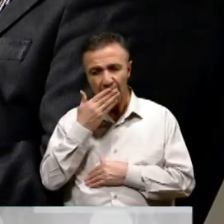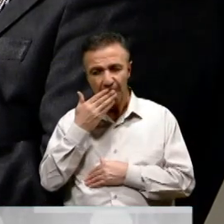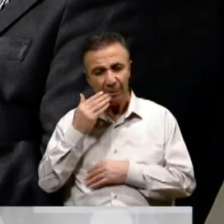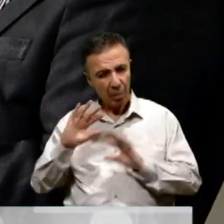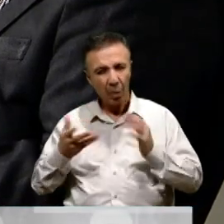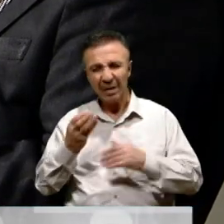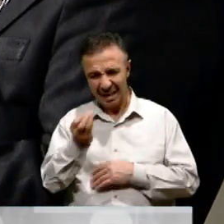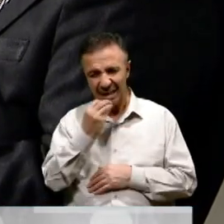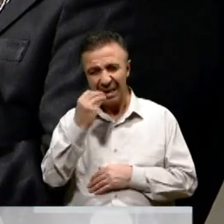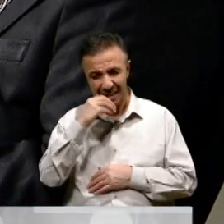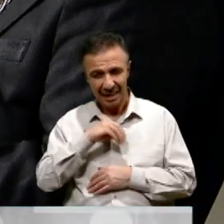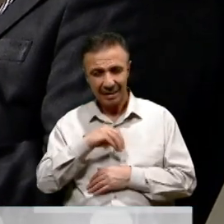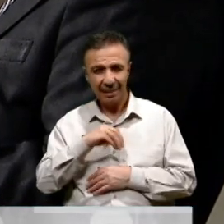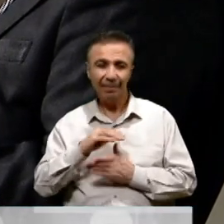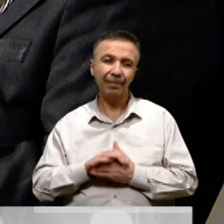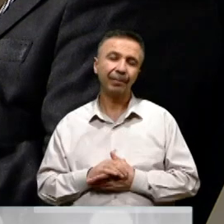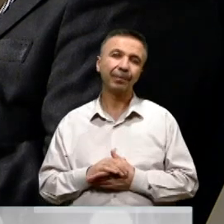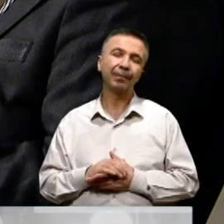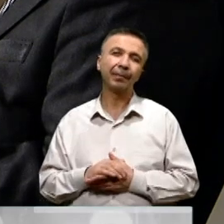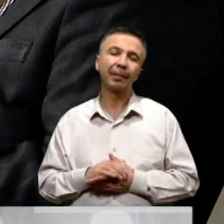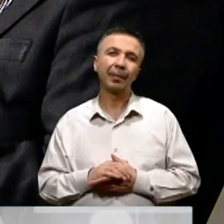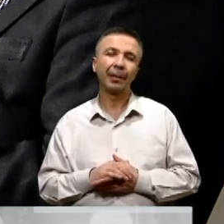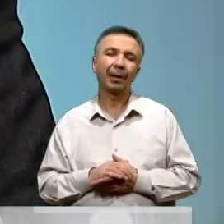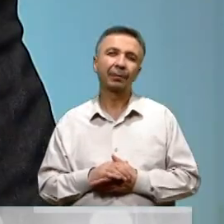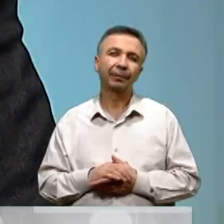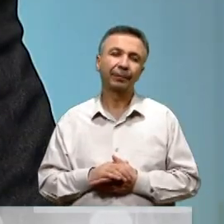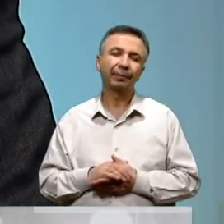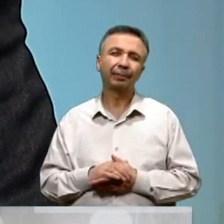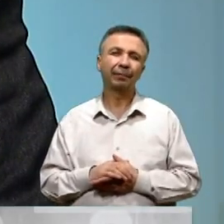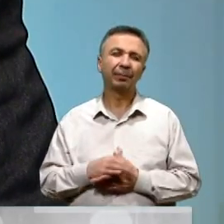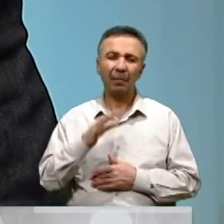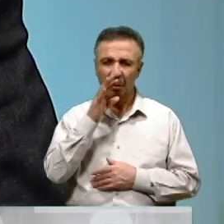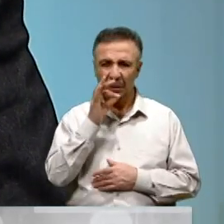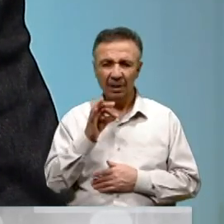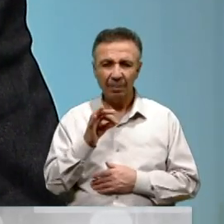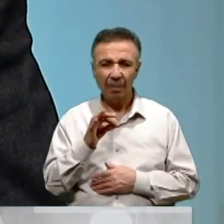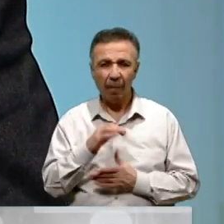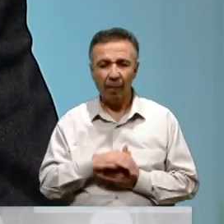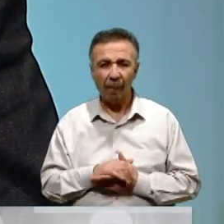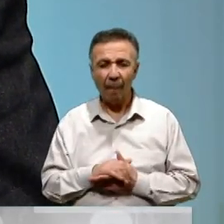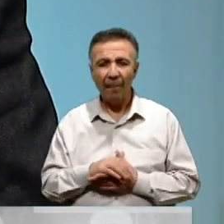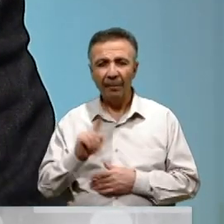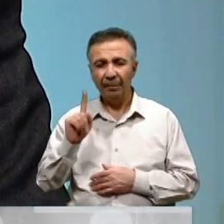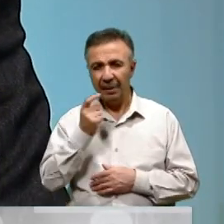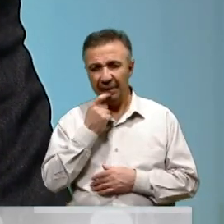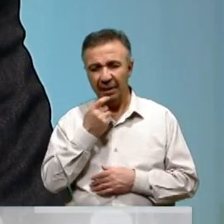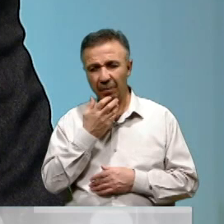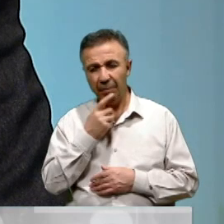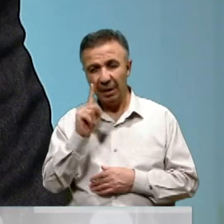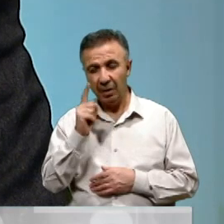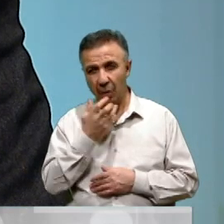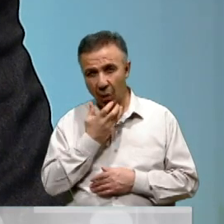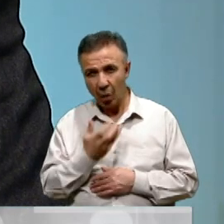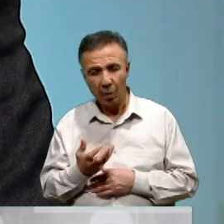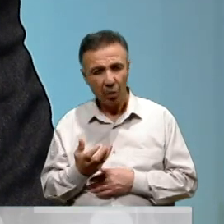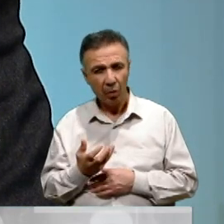yerse, dehr ifadesini kullanıyor malum haliniz. Evet. Yani kimi ulema bunu bir yıl, kimi bir ömür olarak tercüme